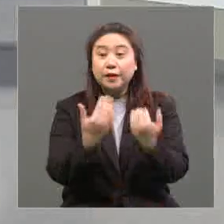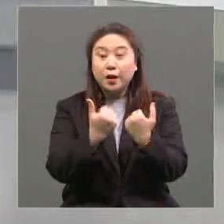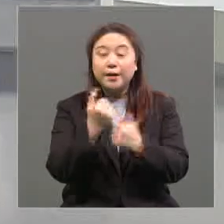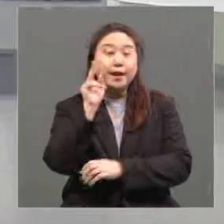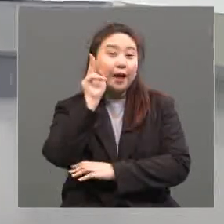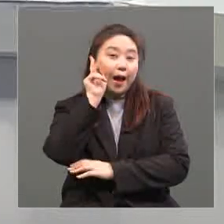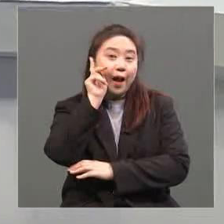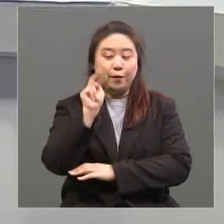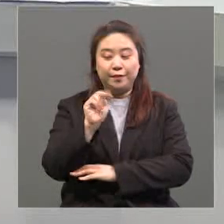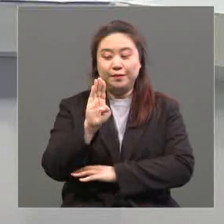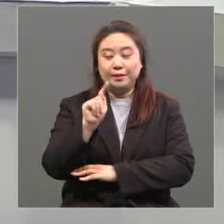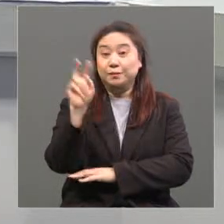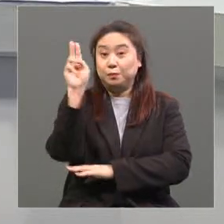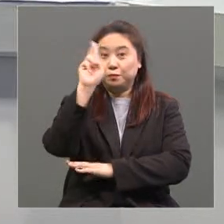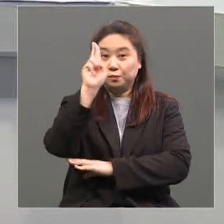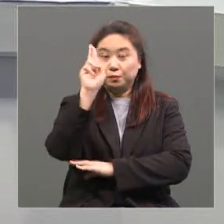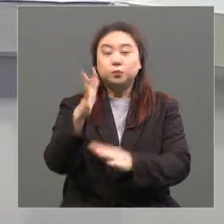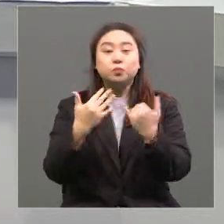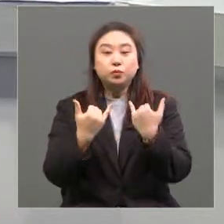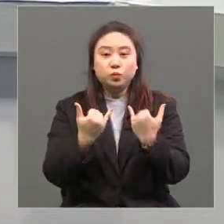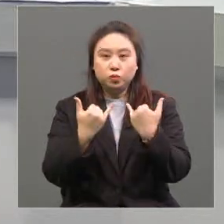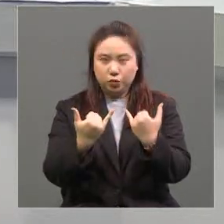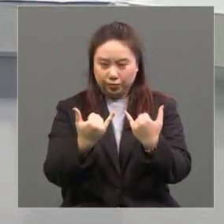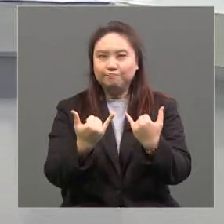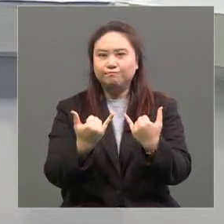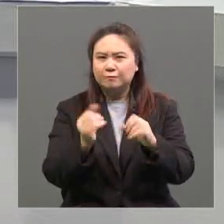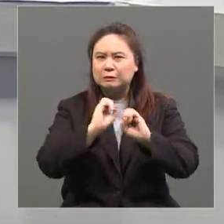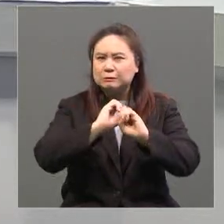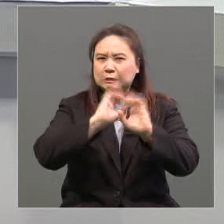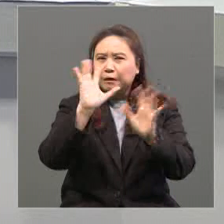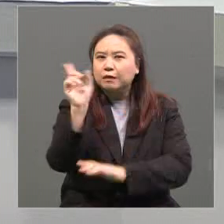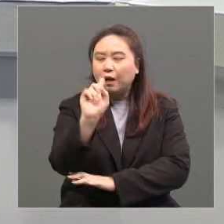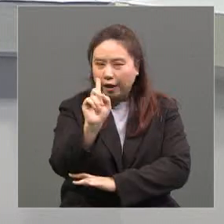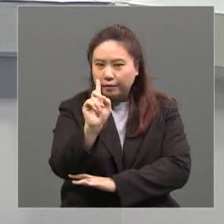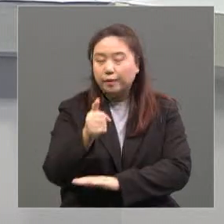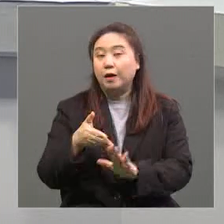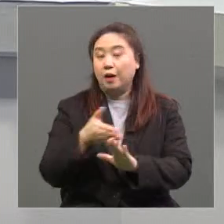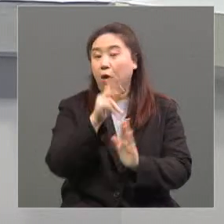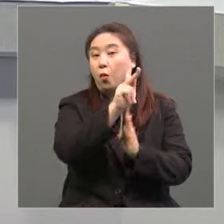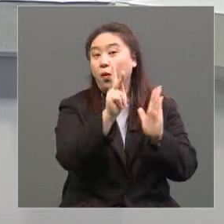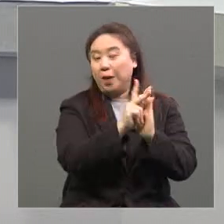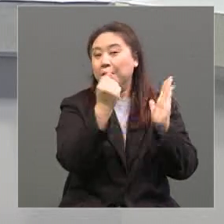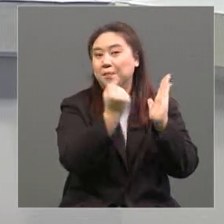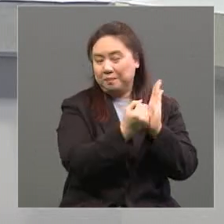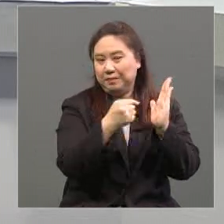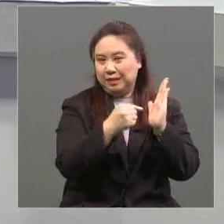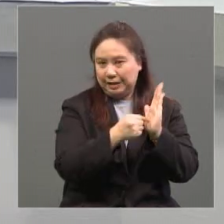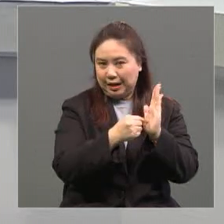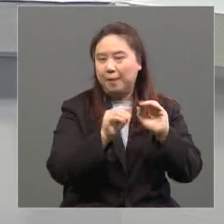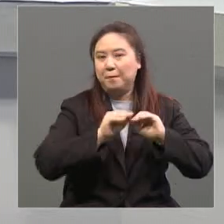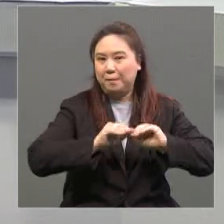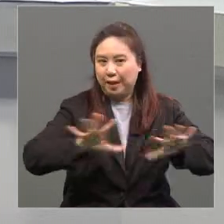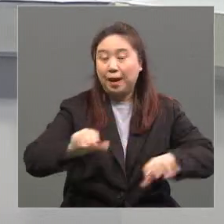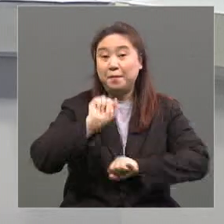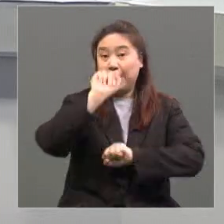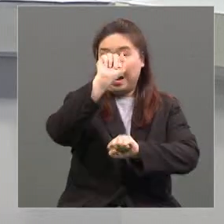เข้าสู่ NBT News ภาคเที่ยงนะคุณผู้ชมช่วงนี้ต้องบอกว่าชัดเจนมากยิ่งขึ้นแล้วนะคะหลังจากที่ล่าสุดราชกิจจานุเบกษาได้เผยแพร่ประกาศกก